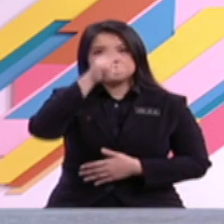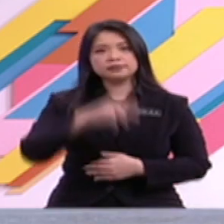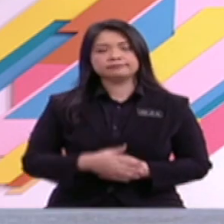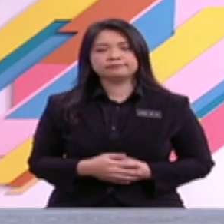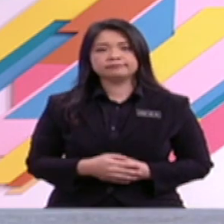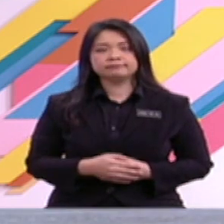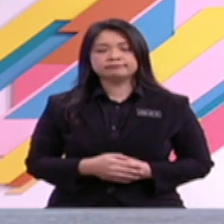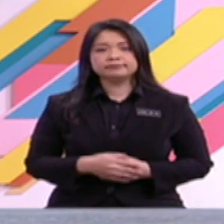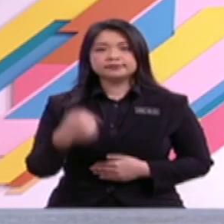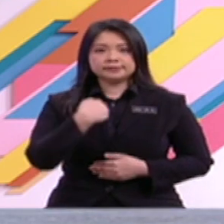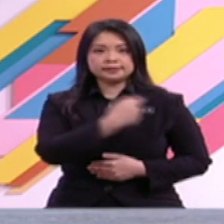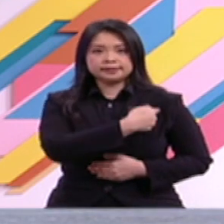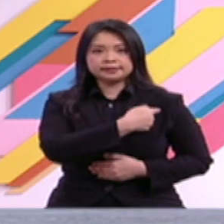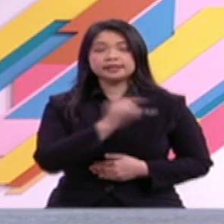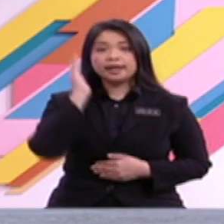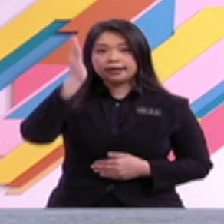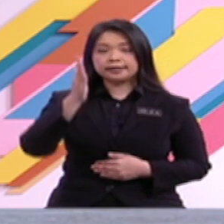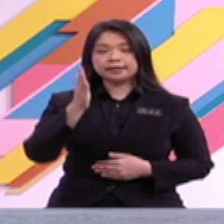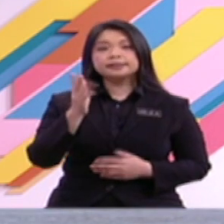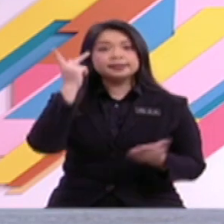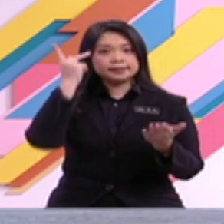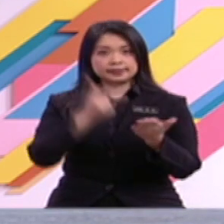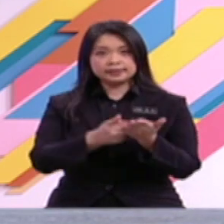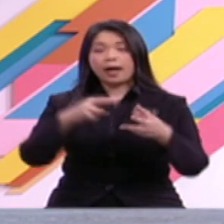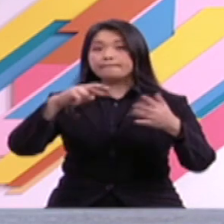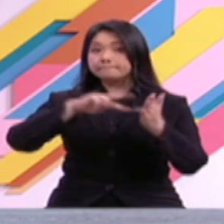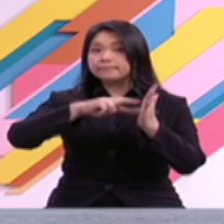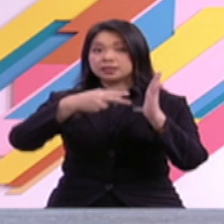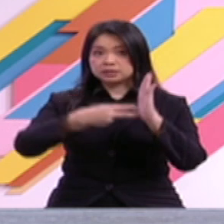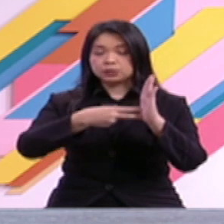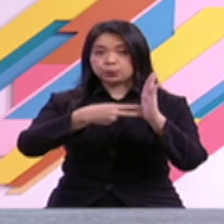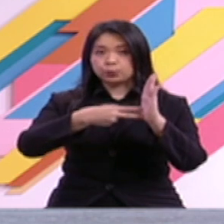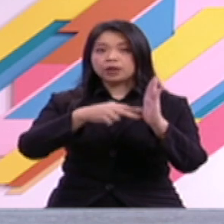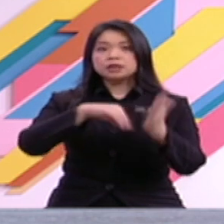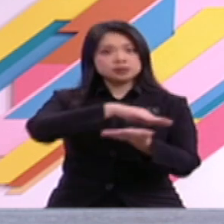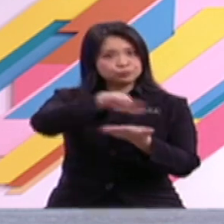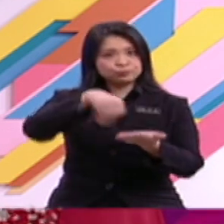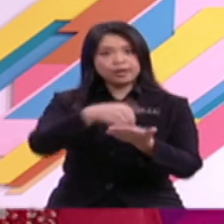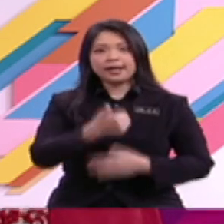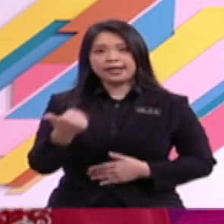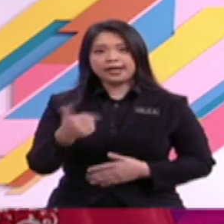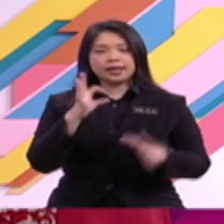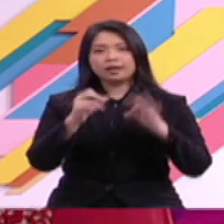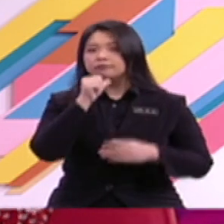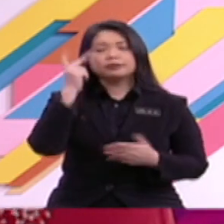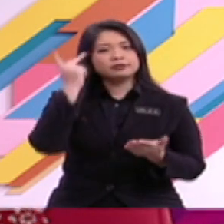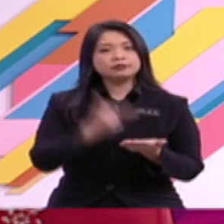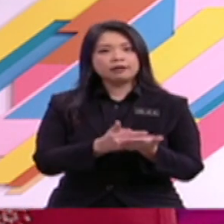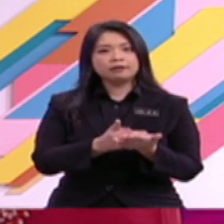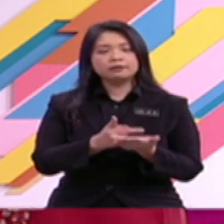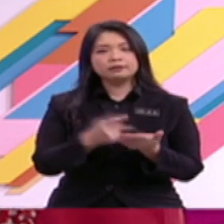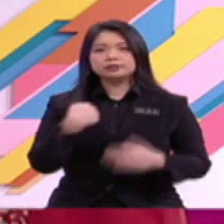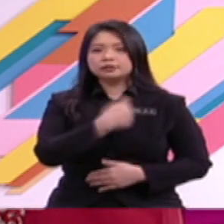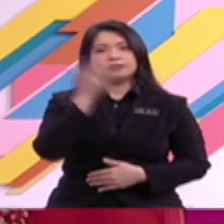Iya sekitar akan kenal masuk semua alat dulu kalau kita tak kenal kita punya guna jadi Negeri